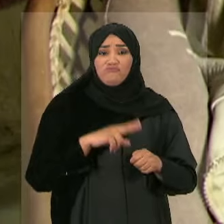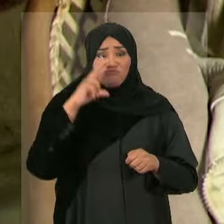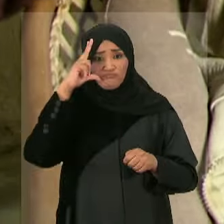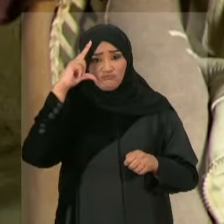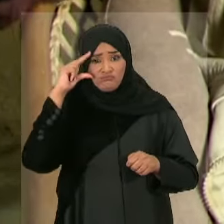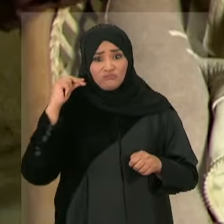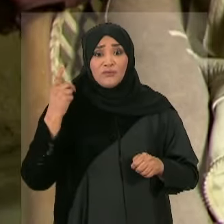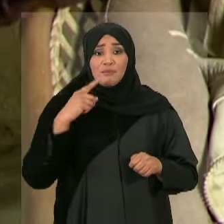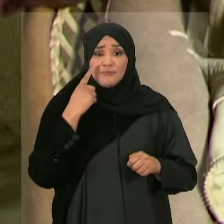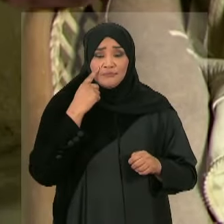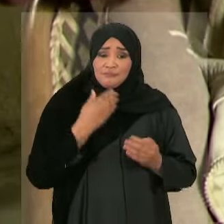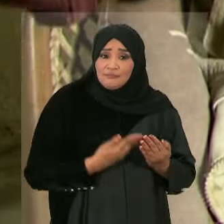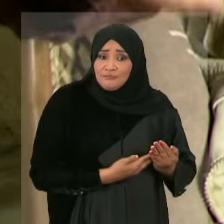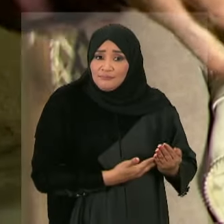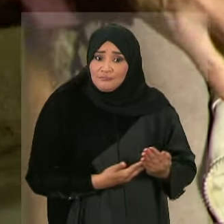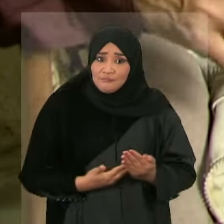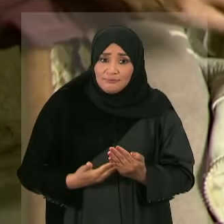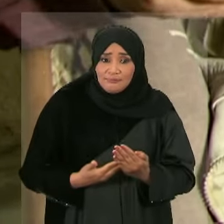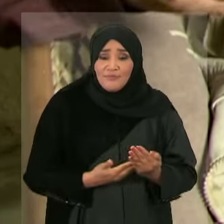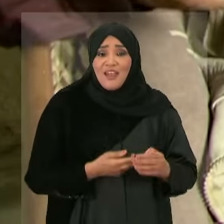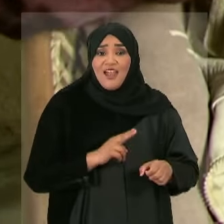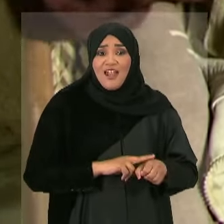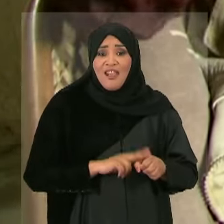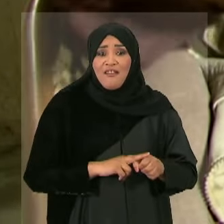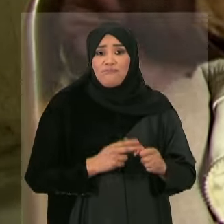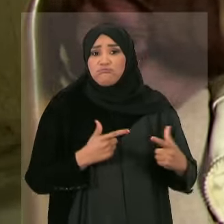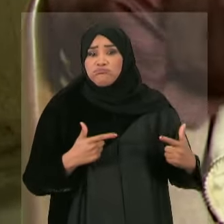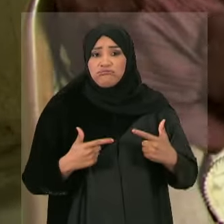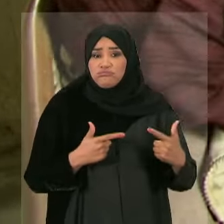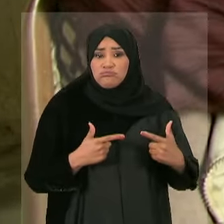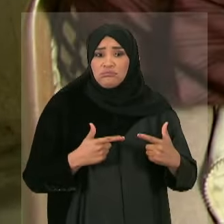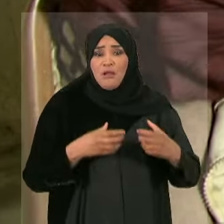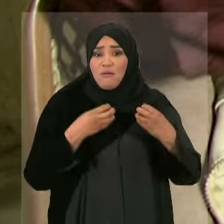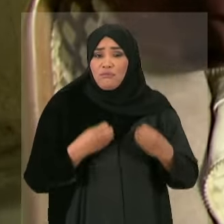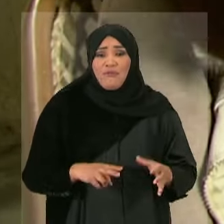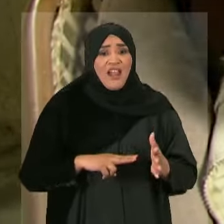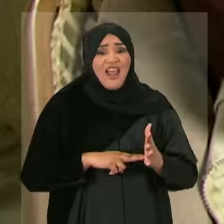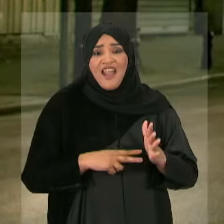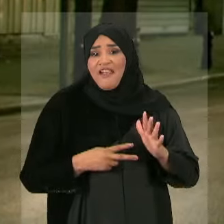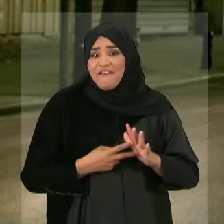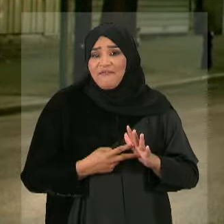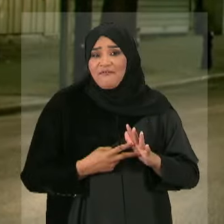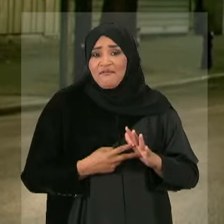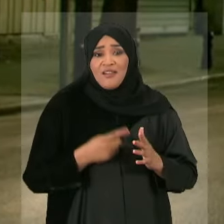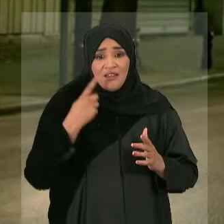العذراء كيف هدوا وكيف قلبوا اللي كان حياة الناصر عين العذراء كان حياة الناصر.